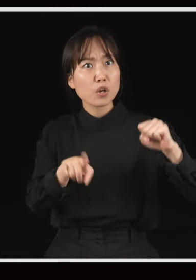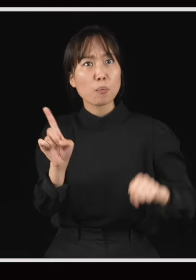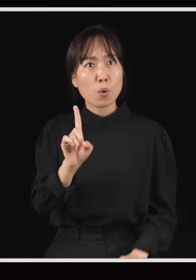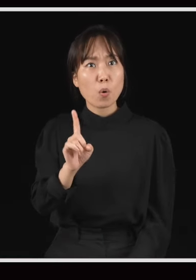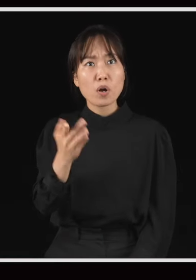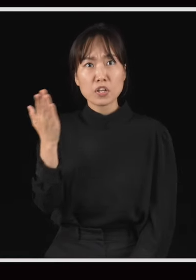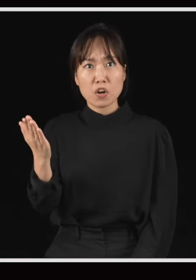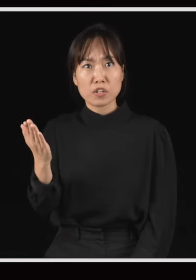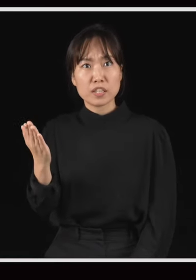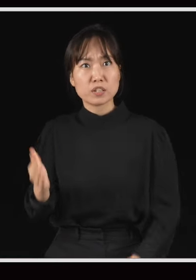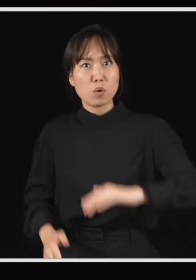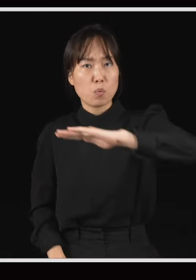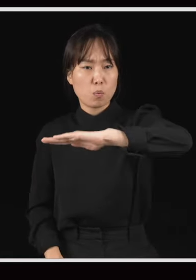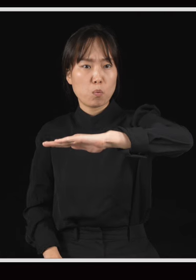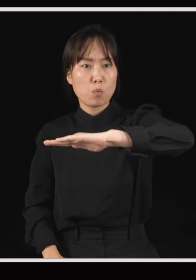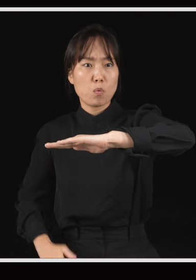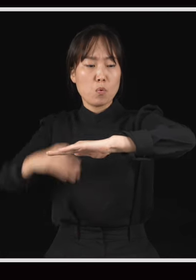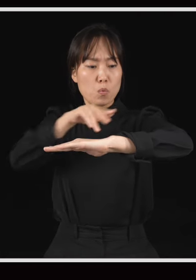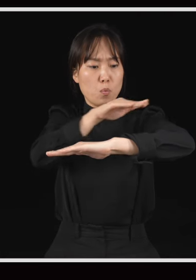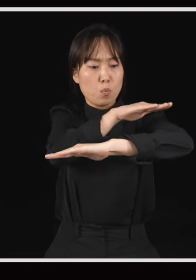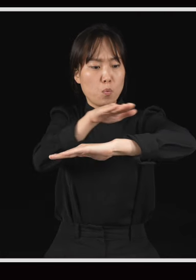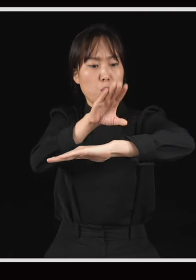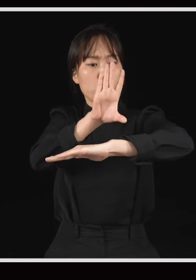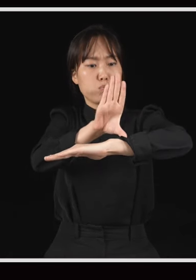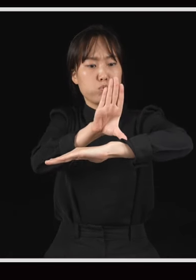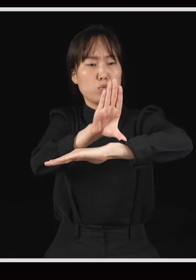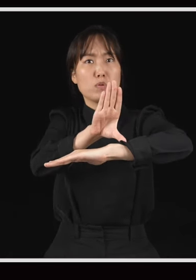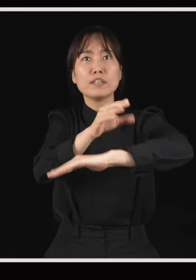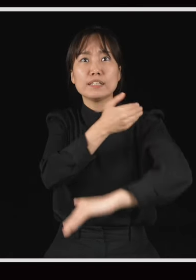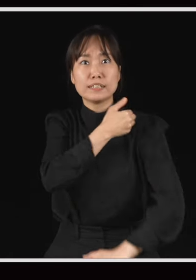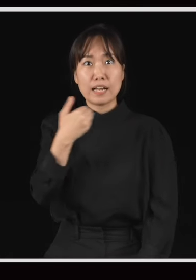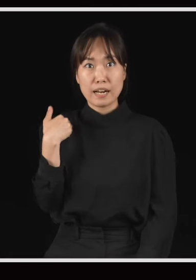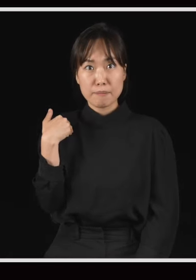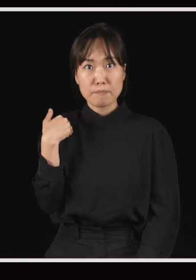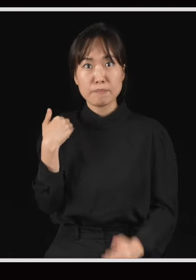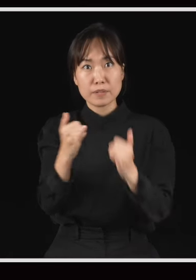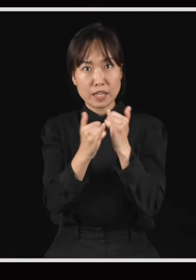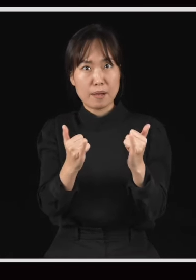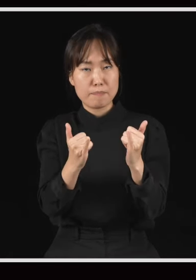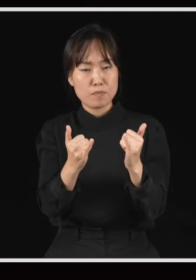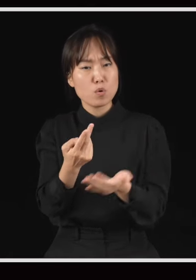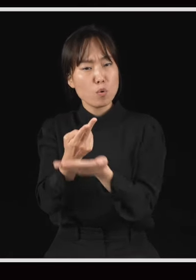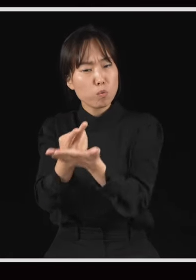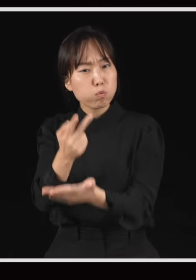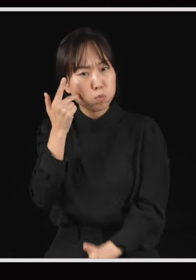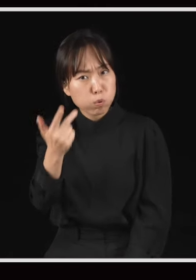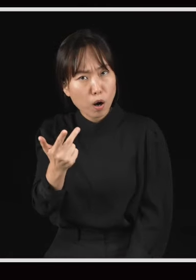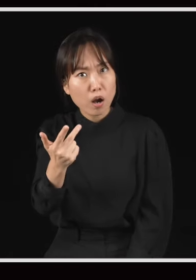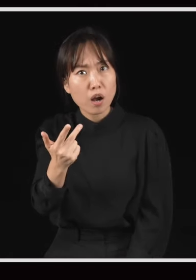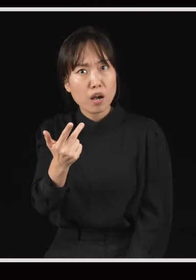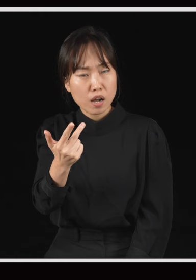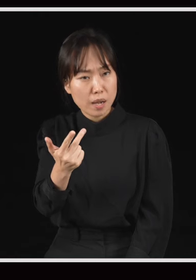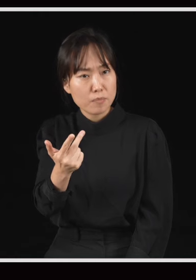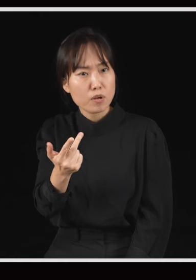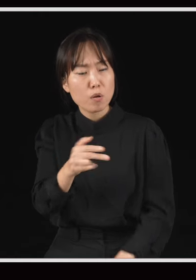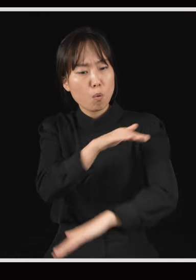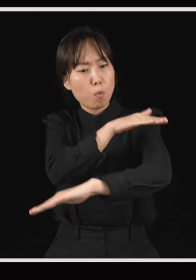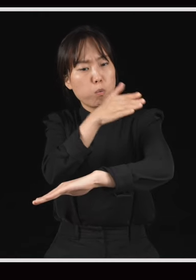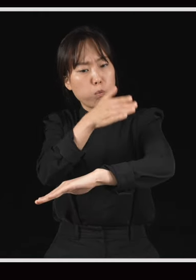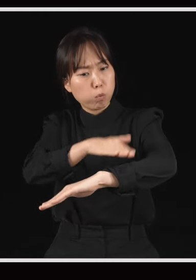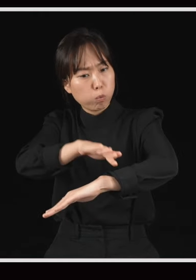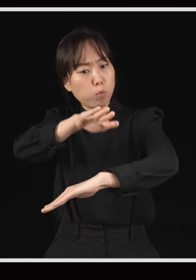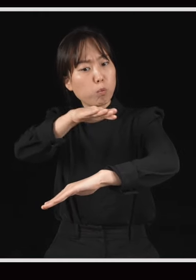이걸 예비능이라고 합시다. 그러니까 걸을 수 있는 한계 능력에서 충분한 예비능이 있으면 일주일 정도 누워서 침대에 있어도